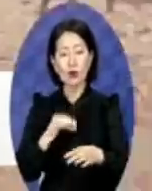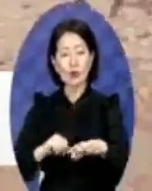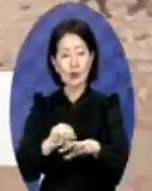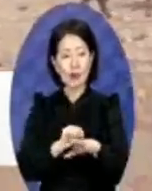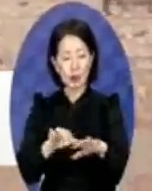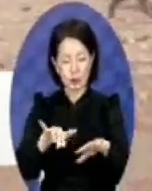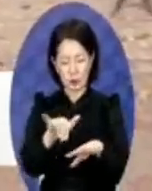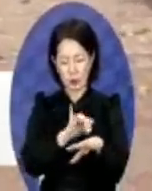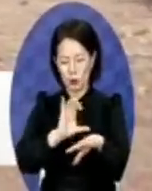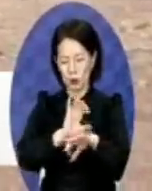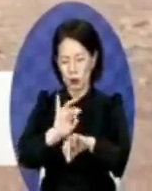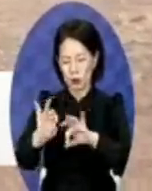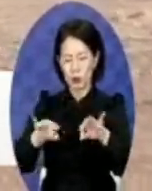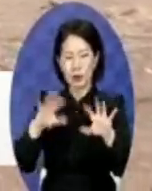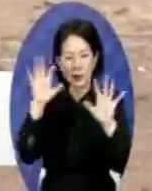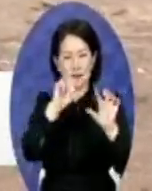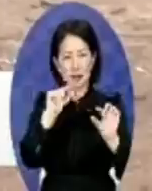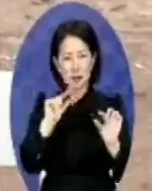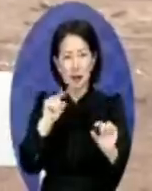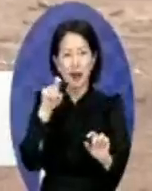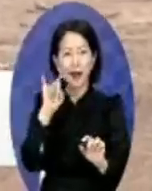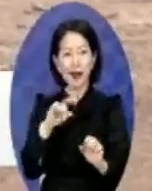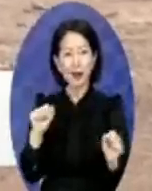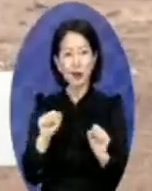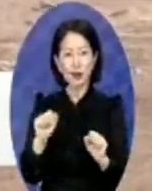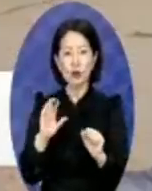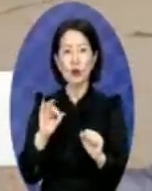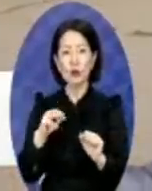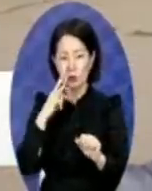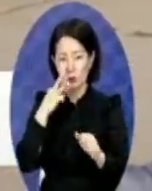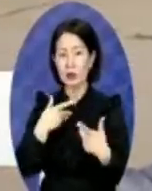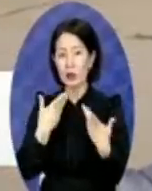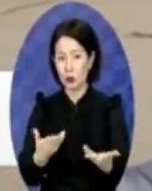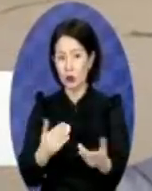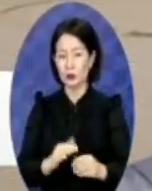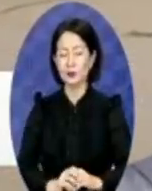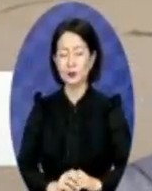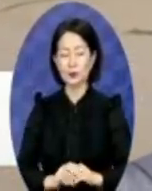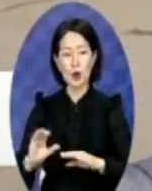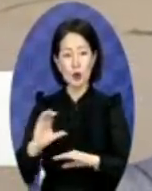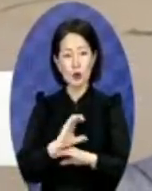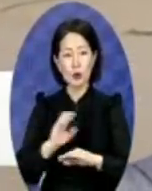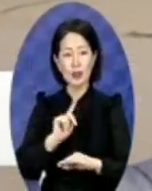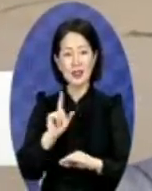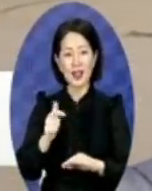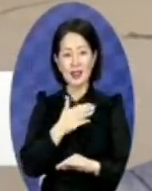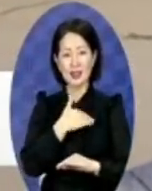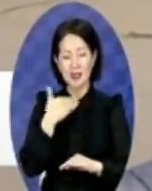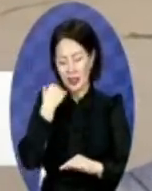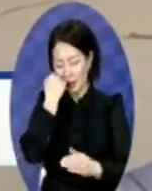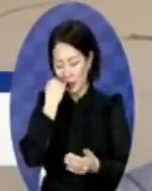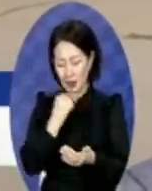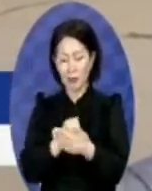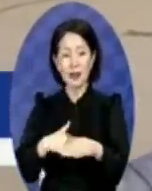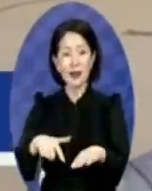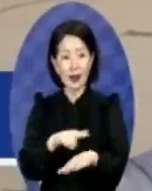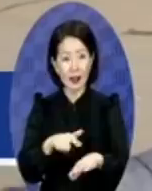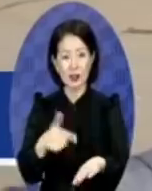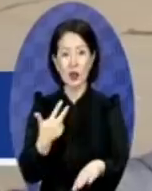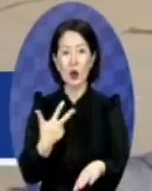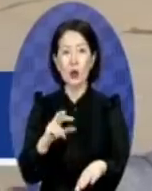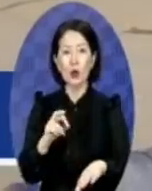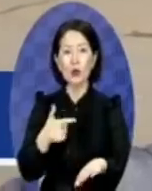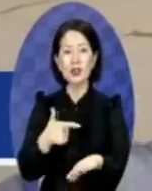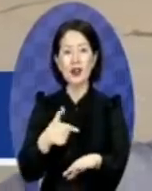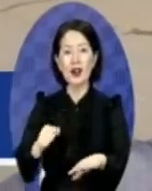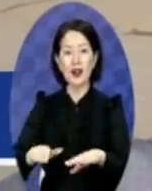багтай хараар хөвтөрч байгаа мэдээллийг өгч байна. Сумын цэцэрлэгийн хамгийн газраас бас 30 гаруй гаад бас ногоон